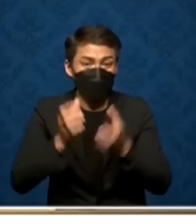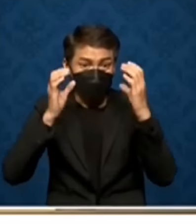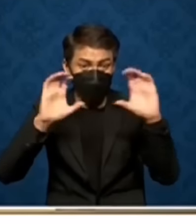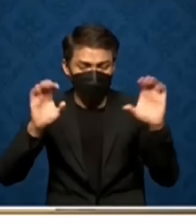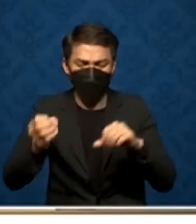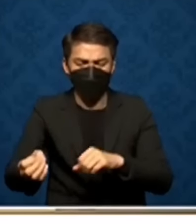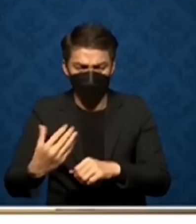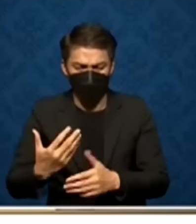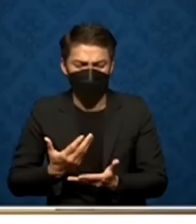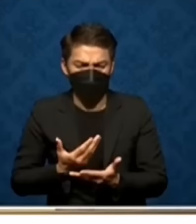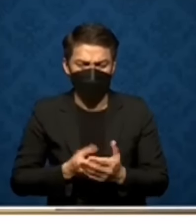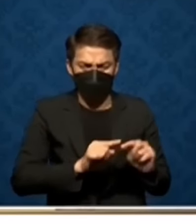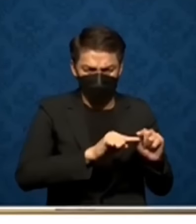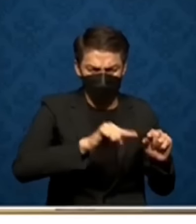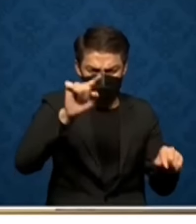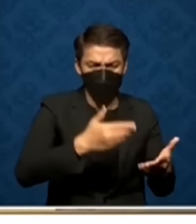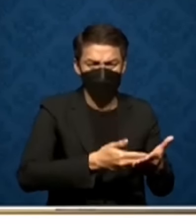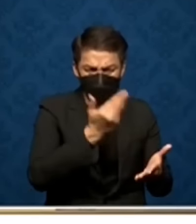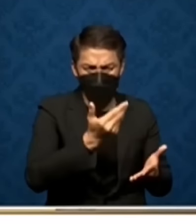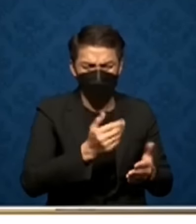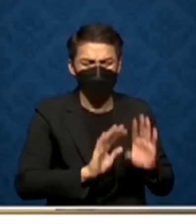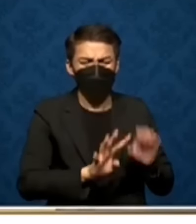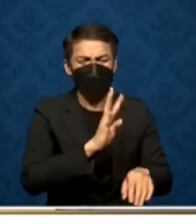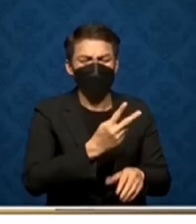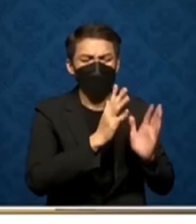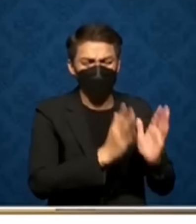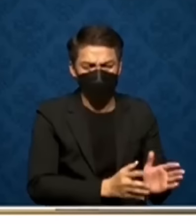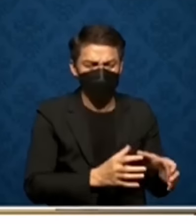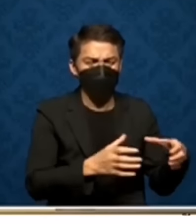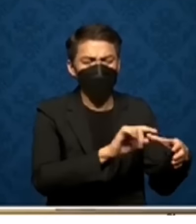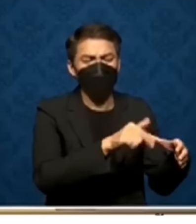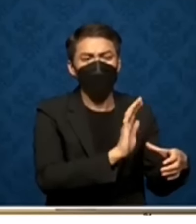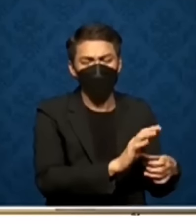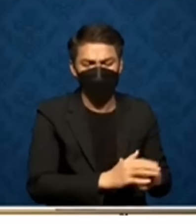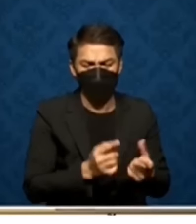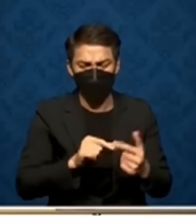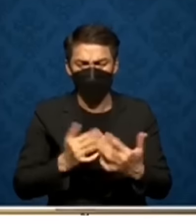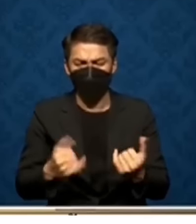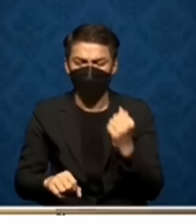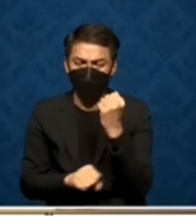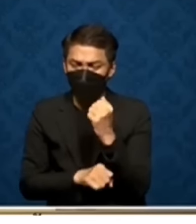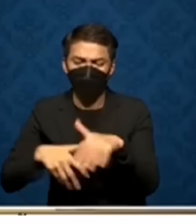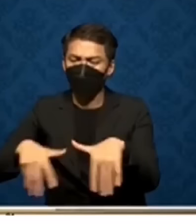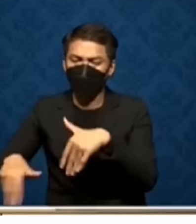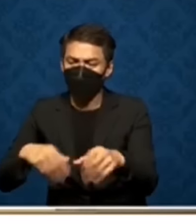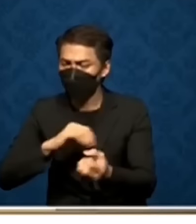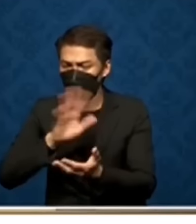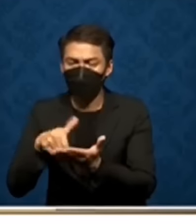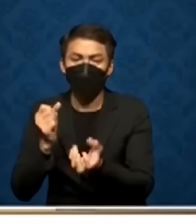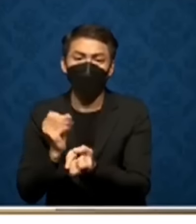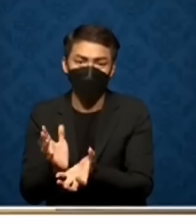คนแต่คนทั้งประเทศเนี่ยยากจนโดยเฉพาะปัญหาที่ดินอันนี้ก็ฝากให้ท่านลองไปดูประการที่